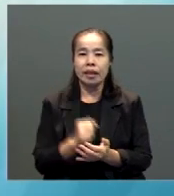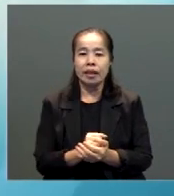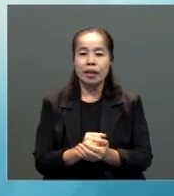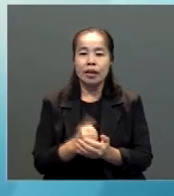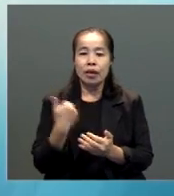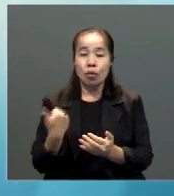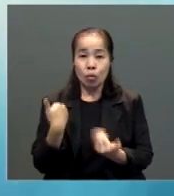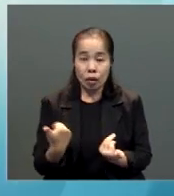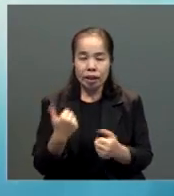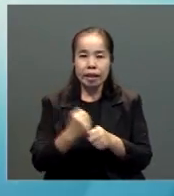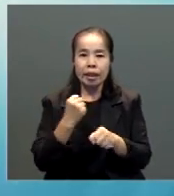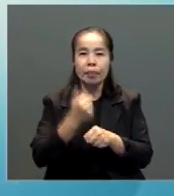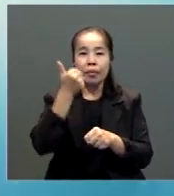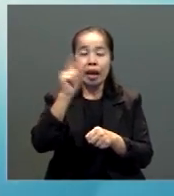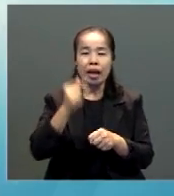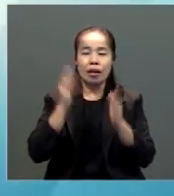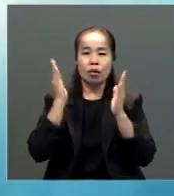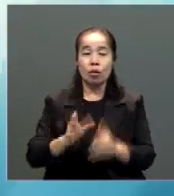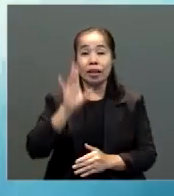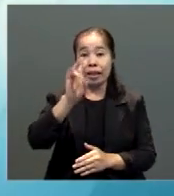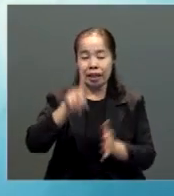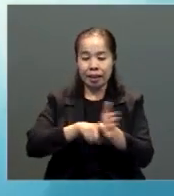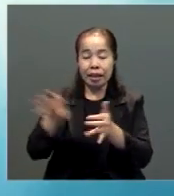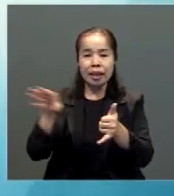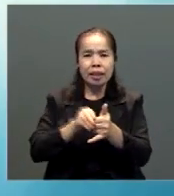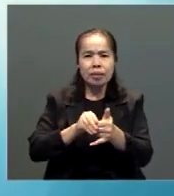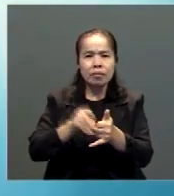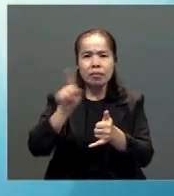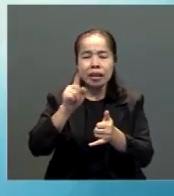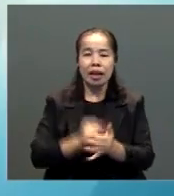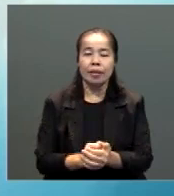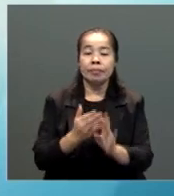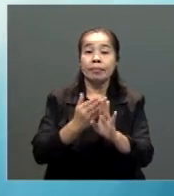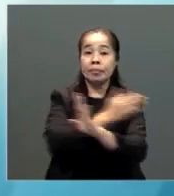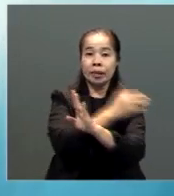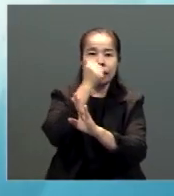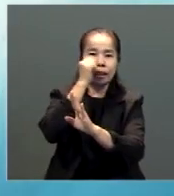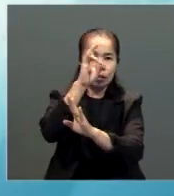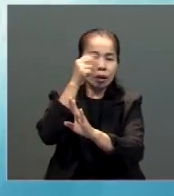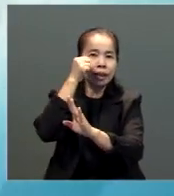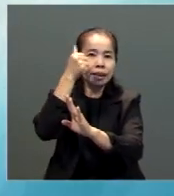และก็คงที่คงตัวมาซึ่งมีไม่กี่รายไม่กี่ประเทศในโลกนี้นะครับที่จะได้เห็นภาพนี้นะครับในการที่จะติดเชื้อจำนวนน้อยแต่ว่าก็เกิดขึ้นได้ในประเทศไทยขอเพราะเราได้ถ้าภูมิใจแล้วก็เป็นกำลังใจให้กับทุกคนที่จะต้องรักษาระยะห่างรักษาเนื้อรักษาตัวให้ดีๆนะครับในเรื่องที่อยากบอกอย่างที่บอกไว้ว่าอากาศจะตกที่ว่าเนี่ยนะครับซึ่งวันนี้ที่เราทำได้7รายเกิดขึ้นจากเมื่อ 7และ 14